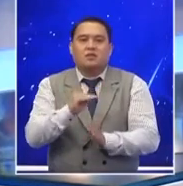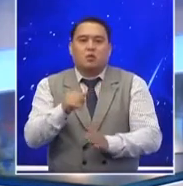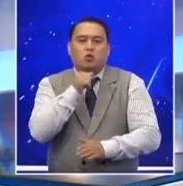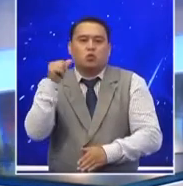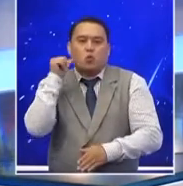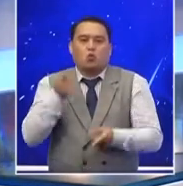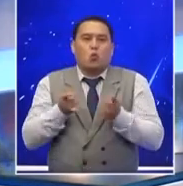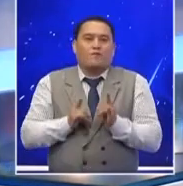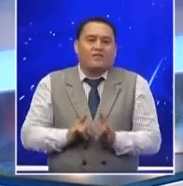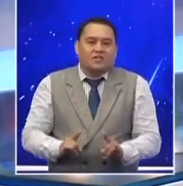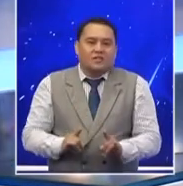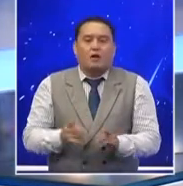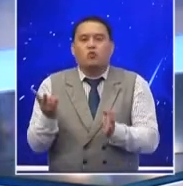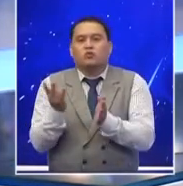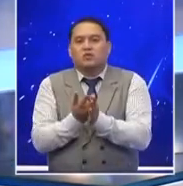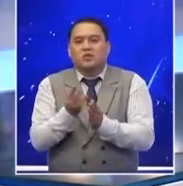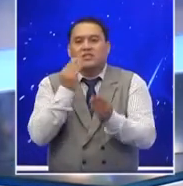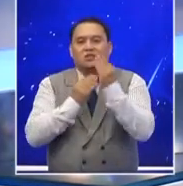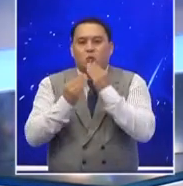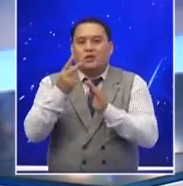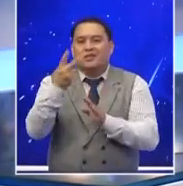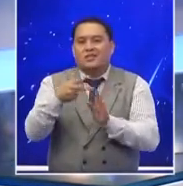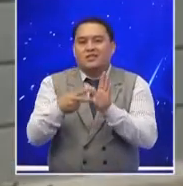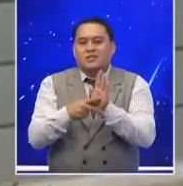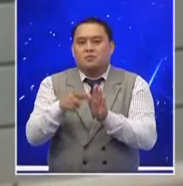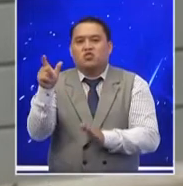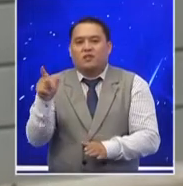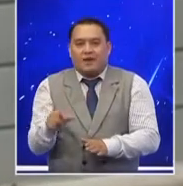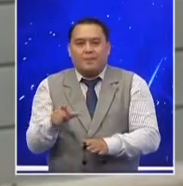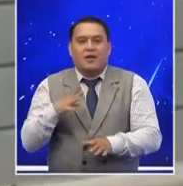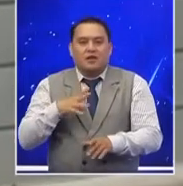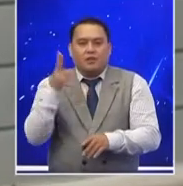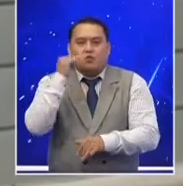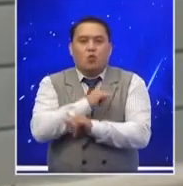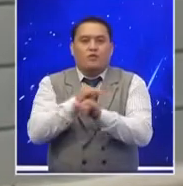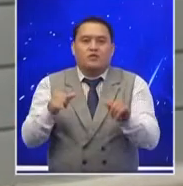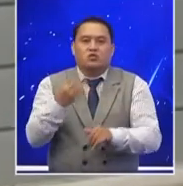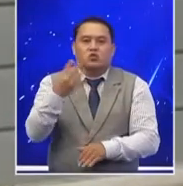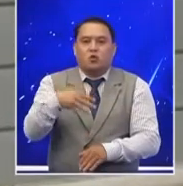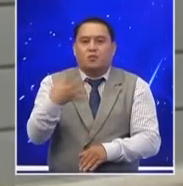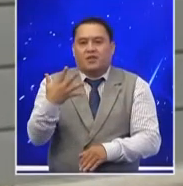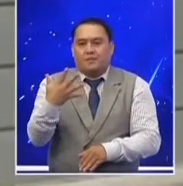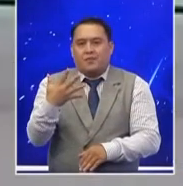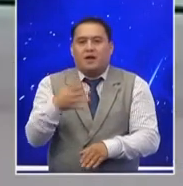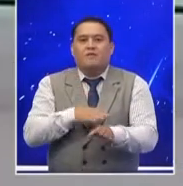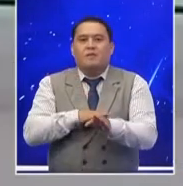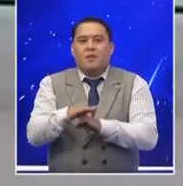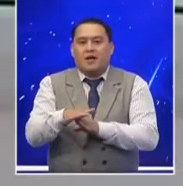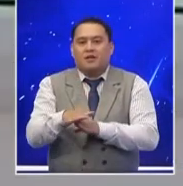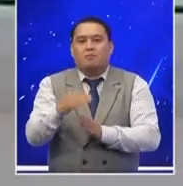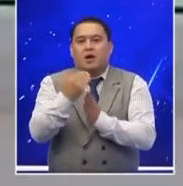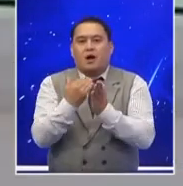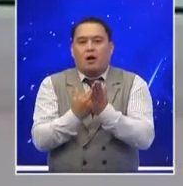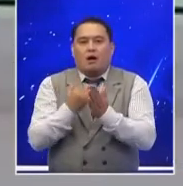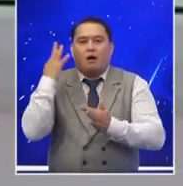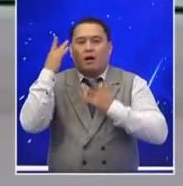Услугой оплодотворения в пробирке тогда воспользовались 37 пар. В нынешнем году их число возросло до 45. Реализация в стране